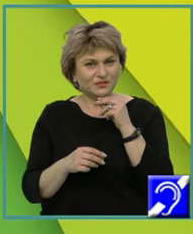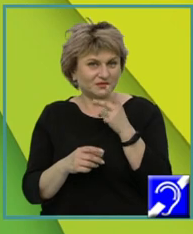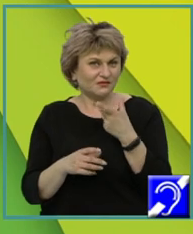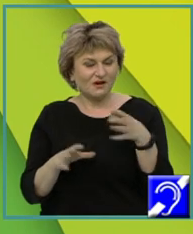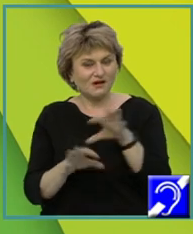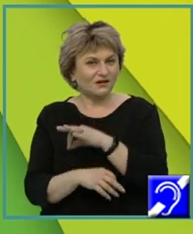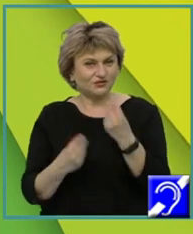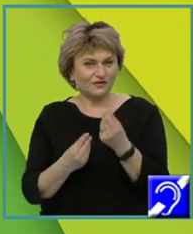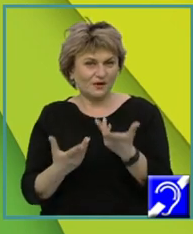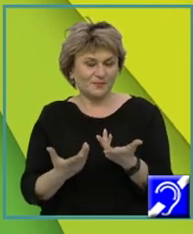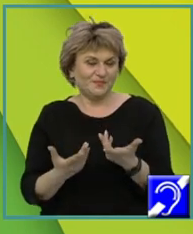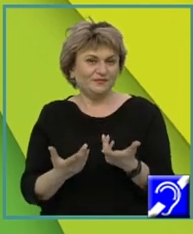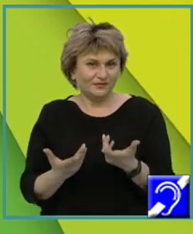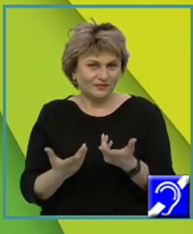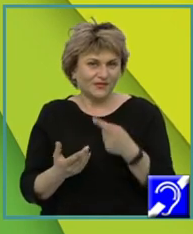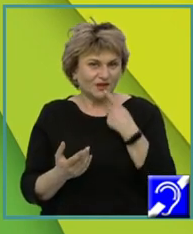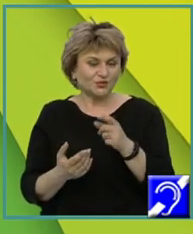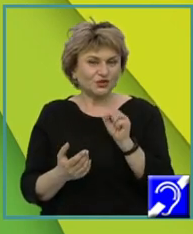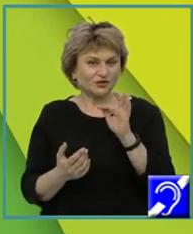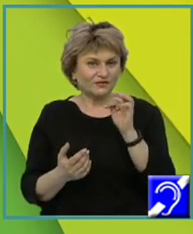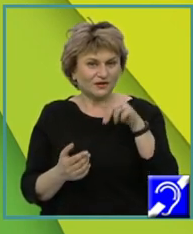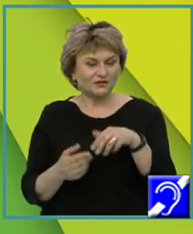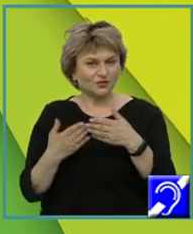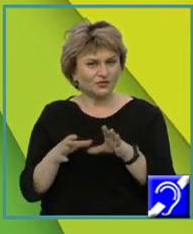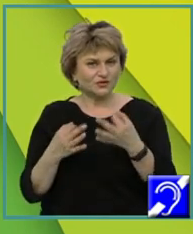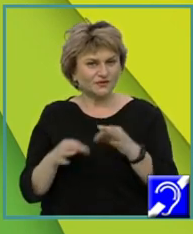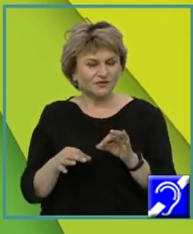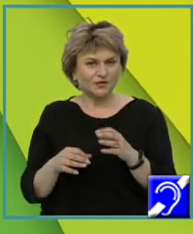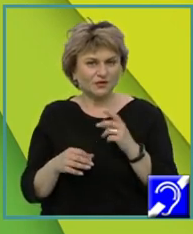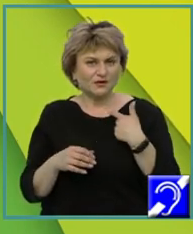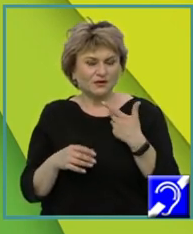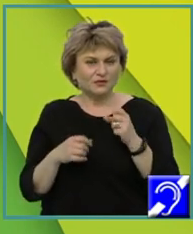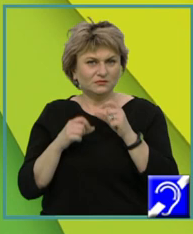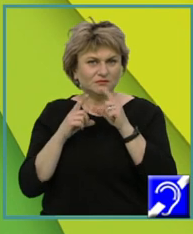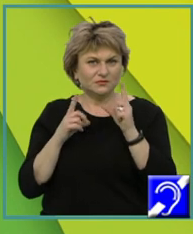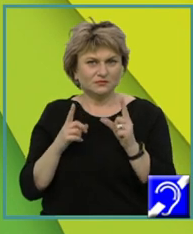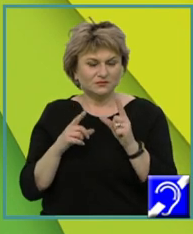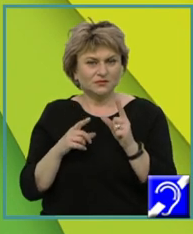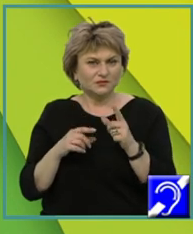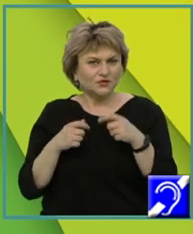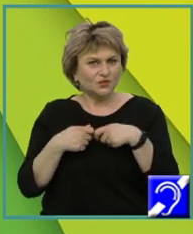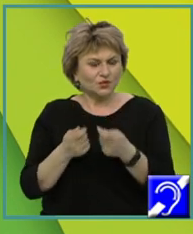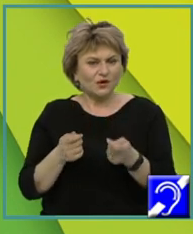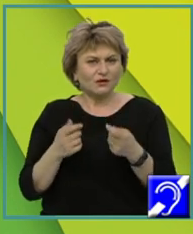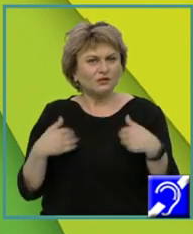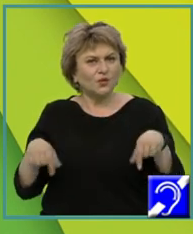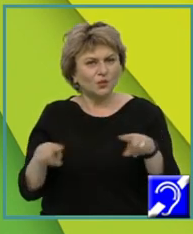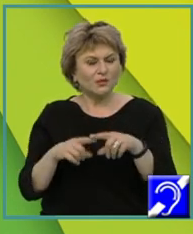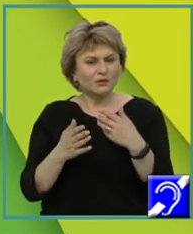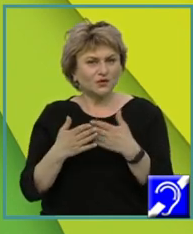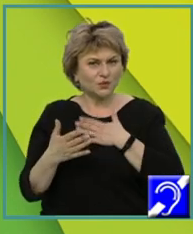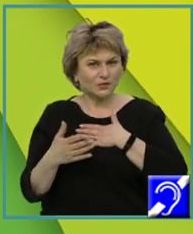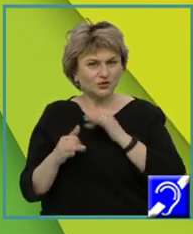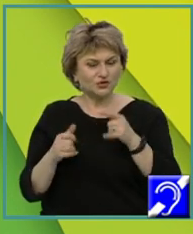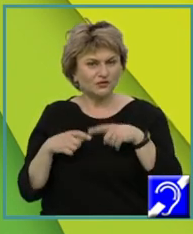mai zice Ștefan gheorghidiu începusem să fiu măgulit de admirația pe care o avea mai toată lumea pentru mine fiindcă